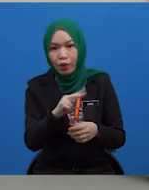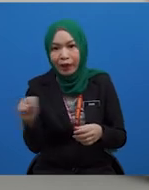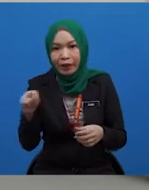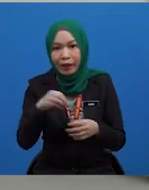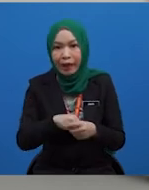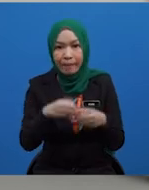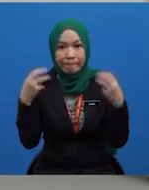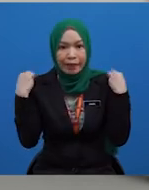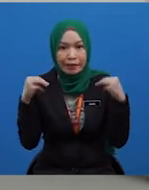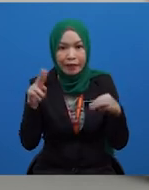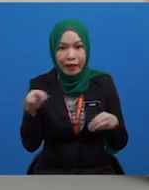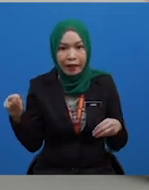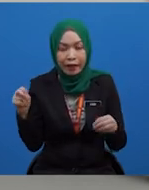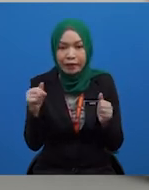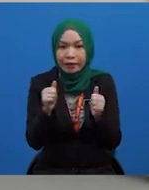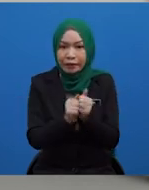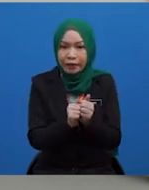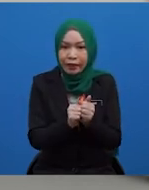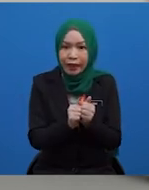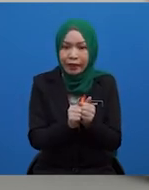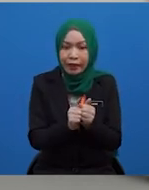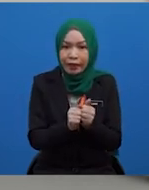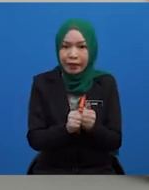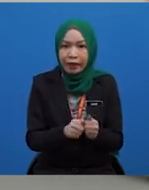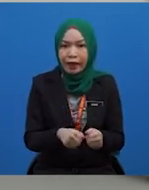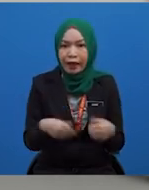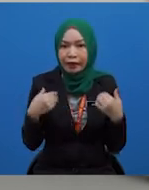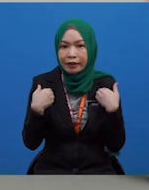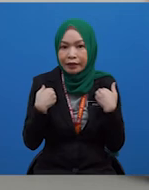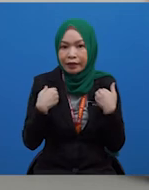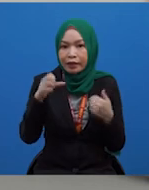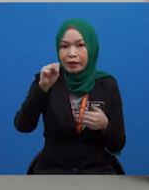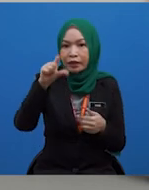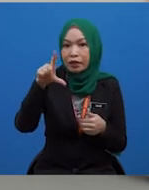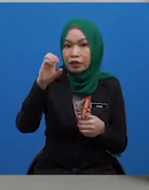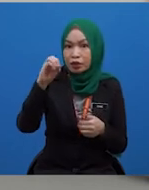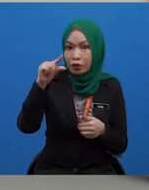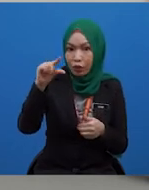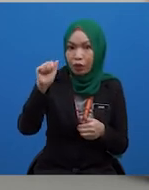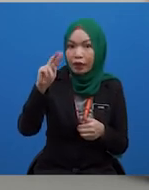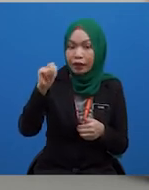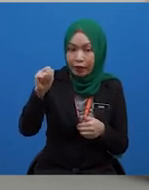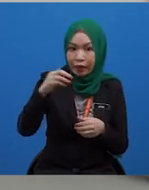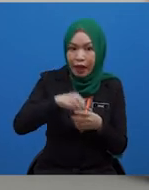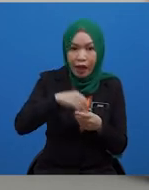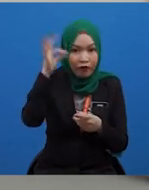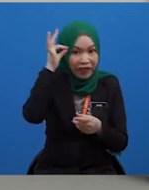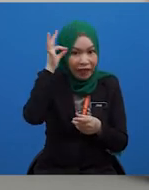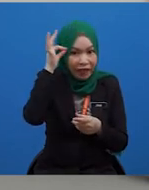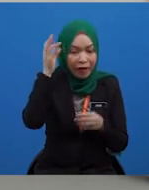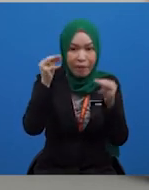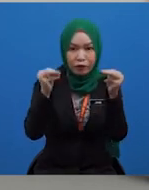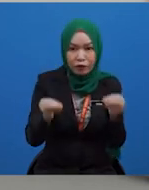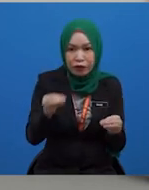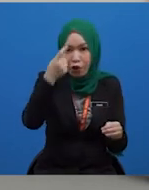ataupun mengingati sesuatu produk dalam pasaran dengan meletakkan ataupun menyematkan sesuatu produk itu dalam minda